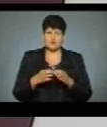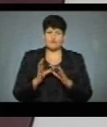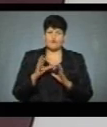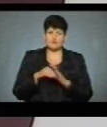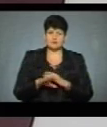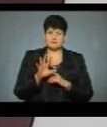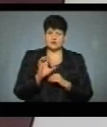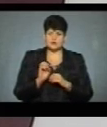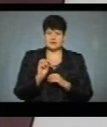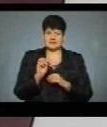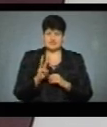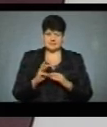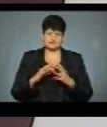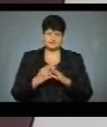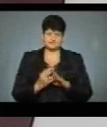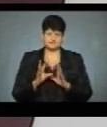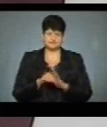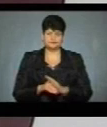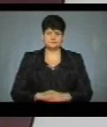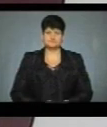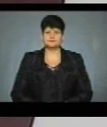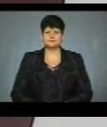входить 513 населених пунктів.